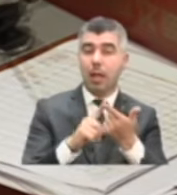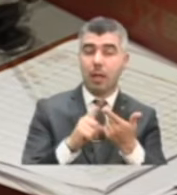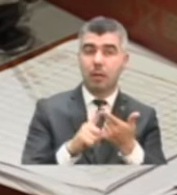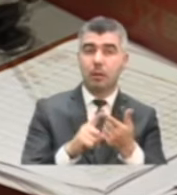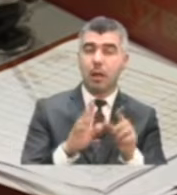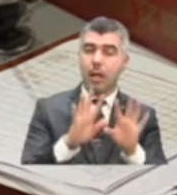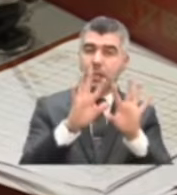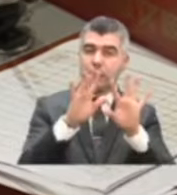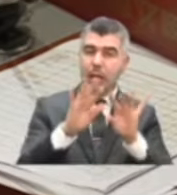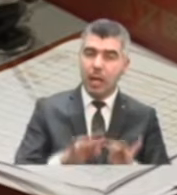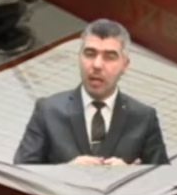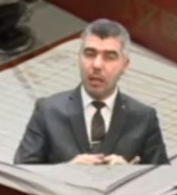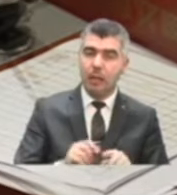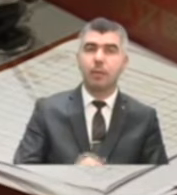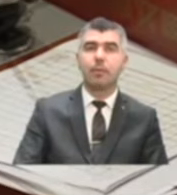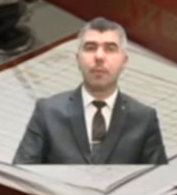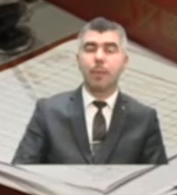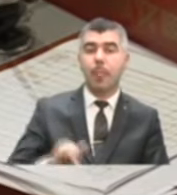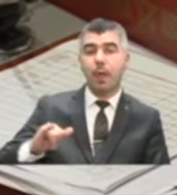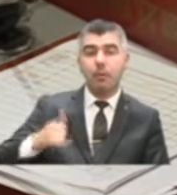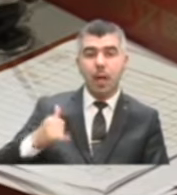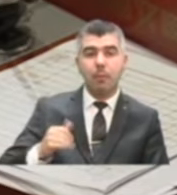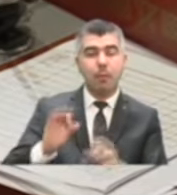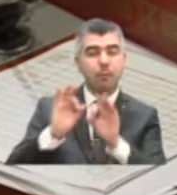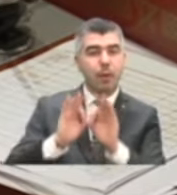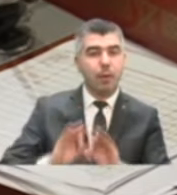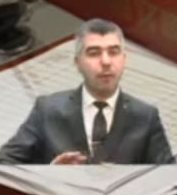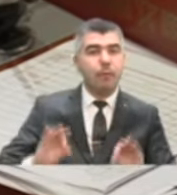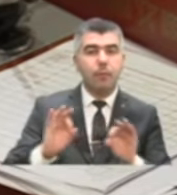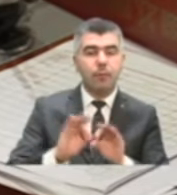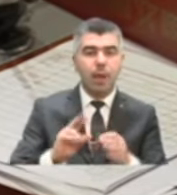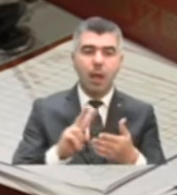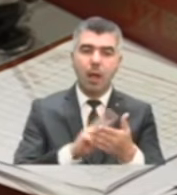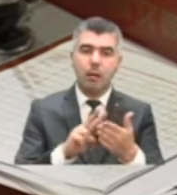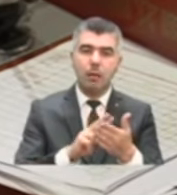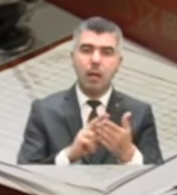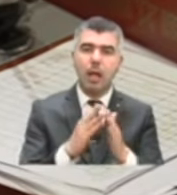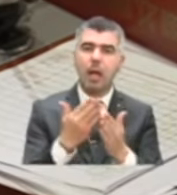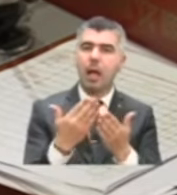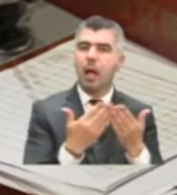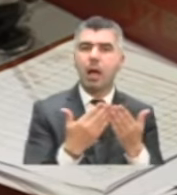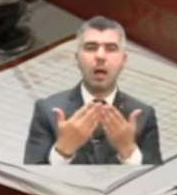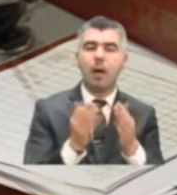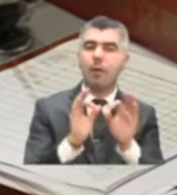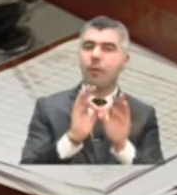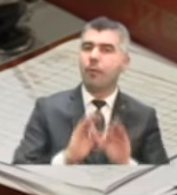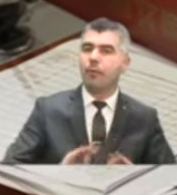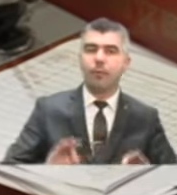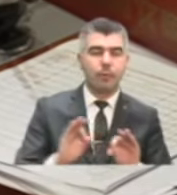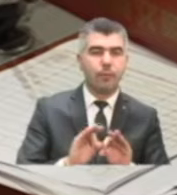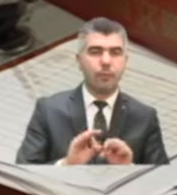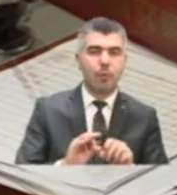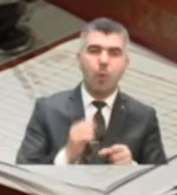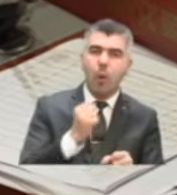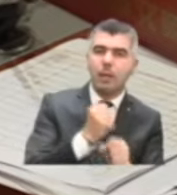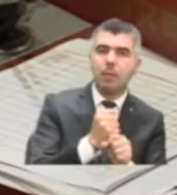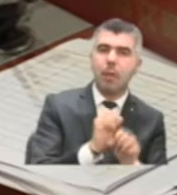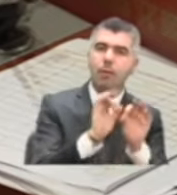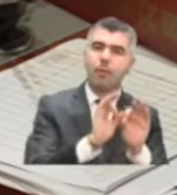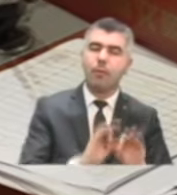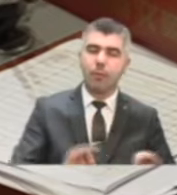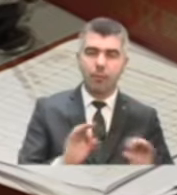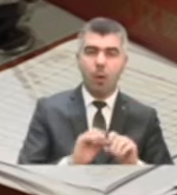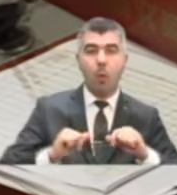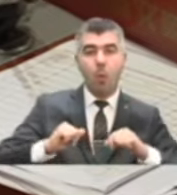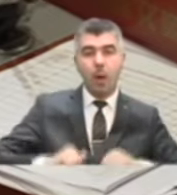تقارير كيتكلموا على لينيت هاد الشباب اللي ما كانش عطاهم الفرصه باش يكملوا الدراسه ديالهم او ينخرطوا في سوق الشغل. الوزاره اليوم ولو ما كانش من